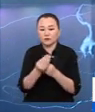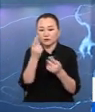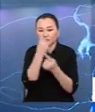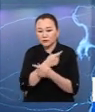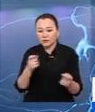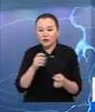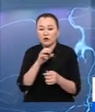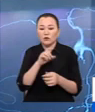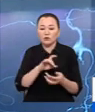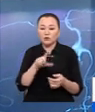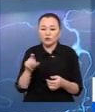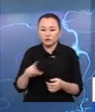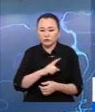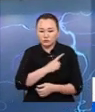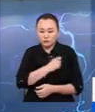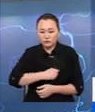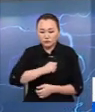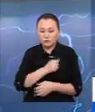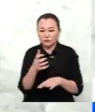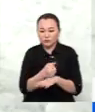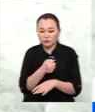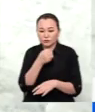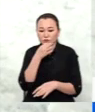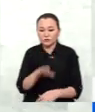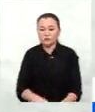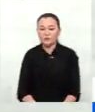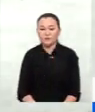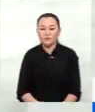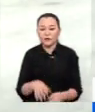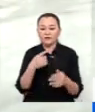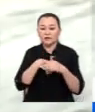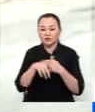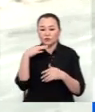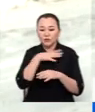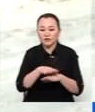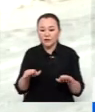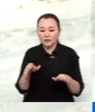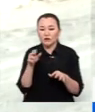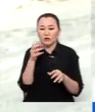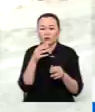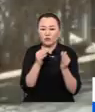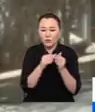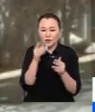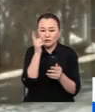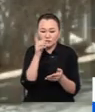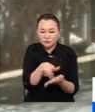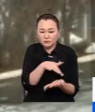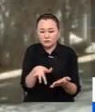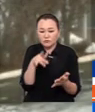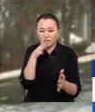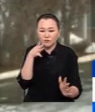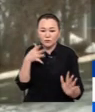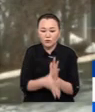жарияланып, желі қолданушылардың наразылығын тудырды. Яғни көпшілік балалардың онсыз да ұялы телефонда көп